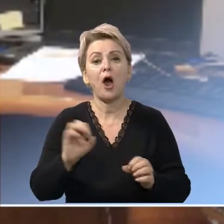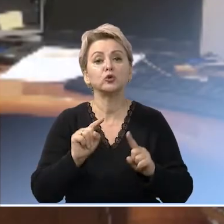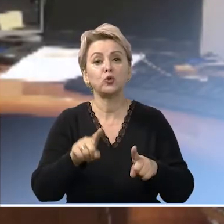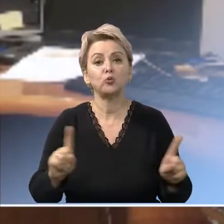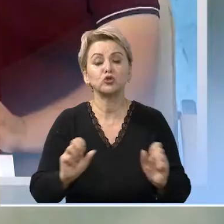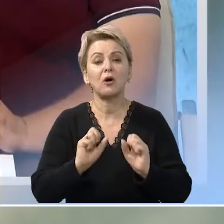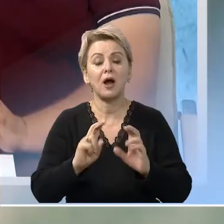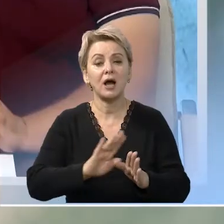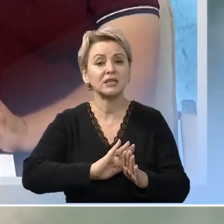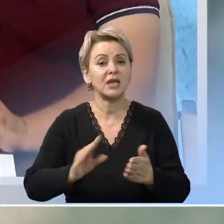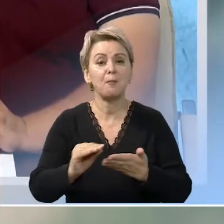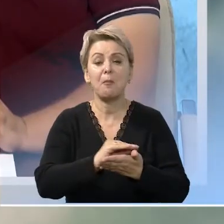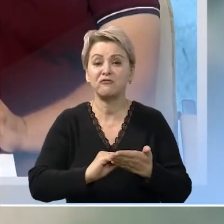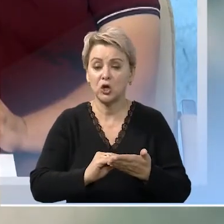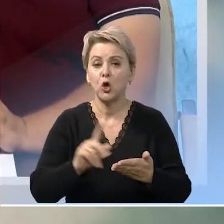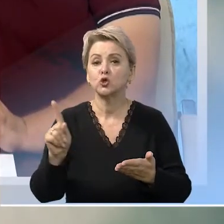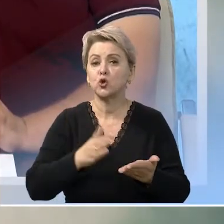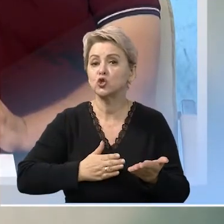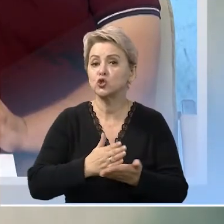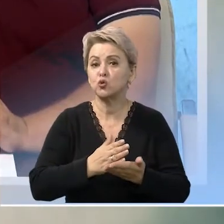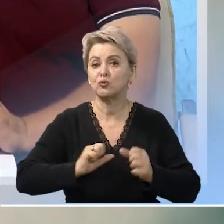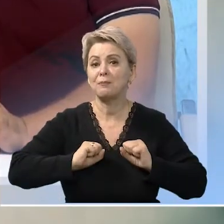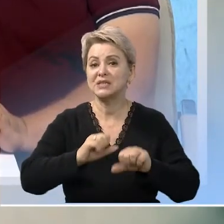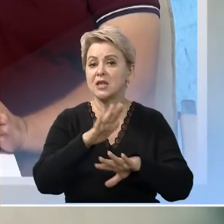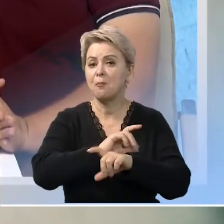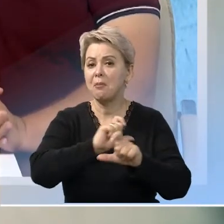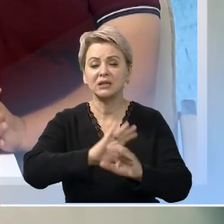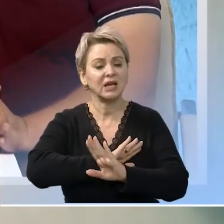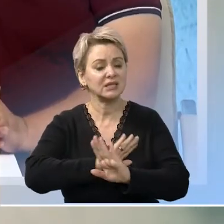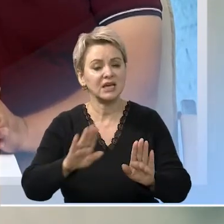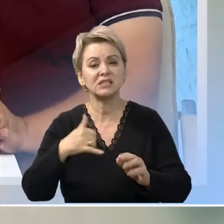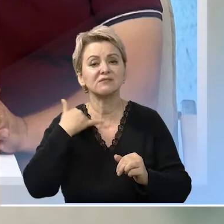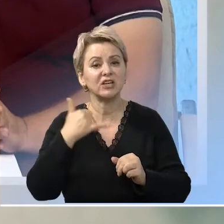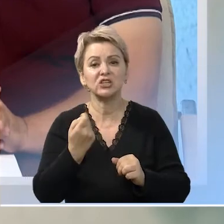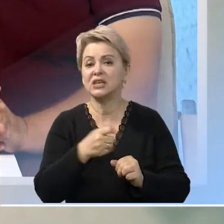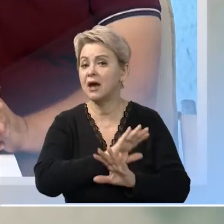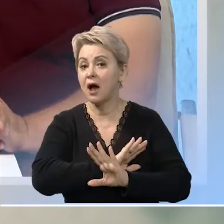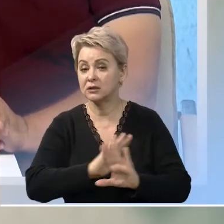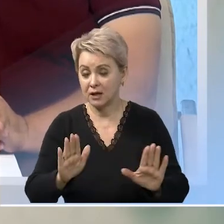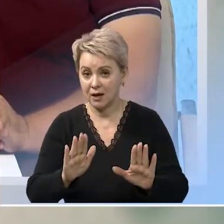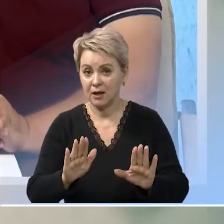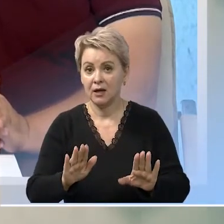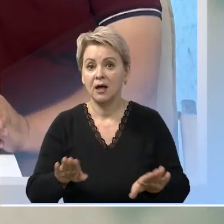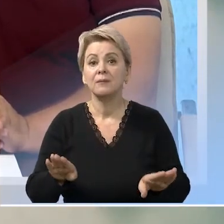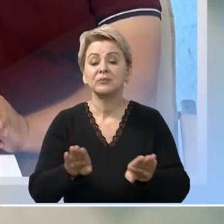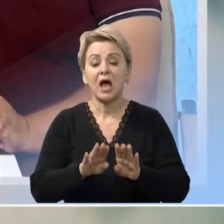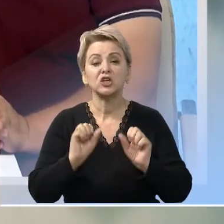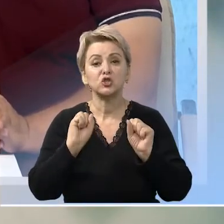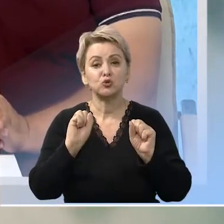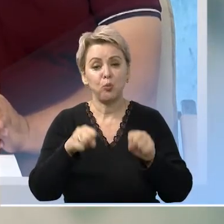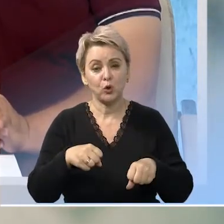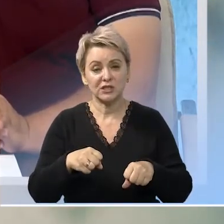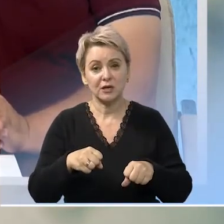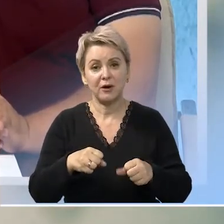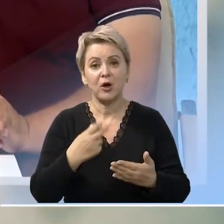граждан о том, что вот как и повторяли мы, что служба безопасности не звонит ни при каких обстоятельствах. Как один из